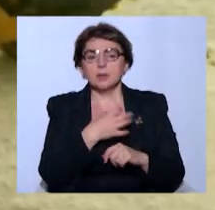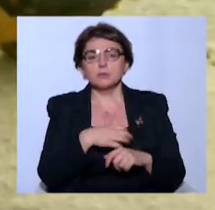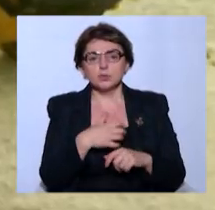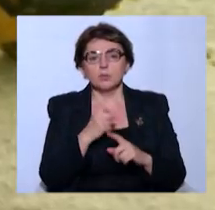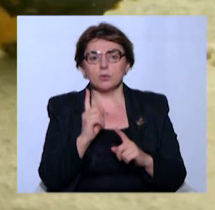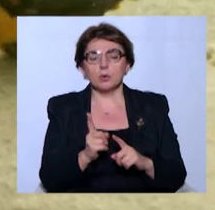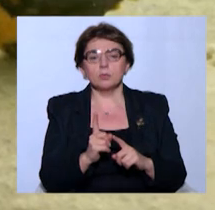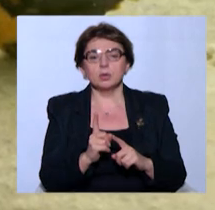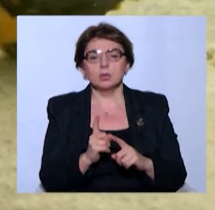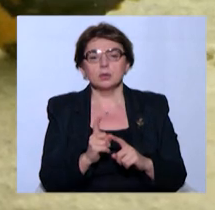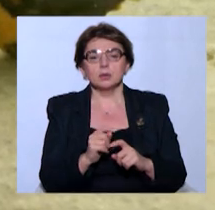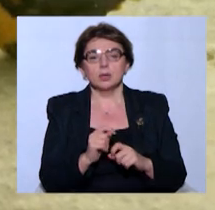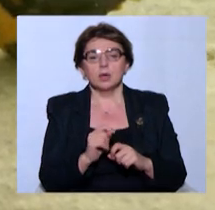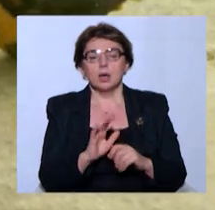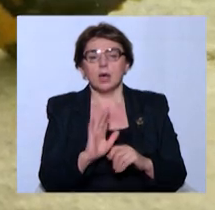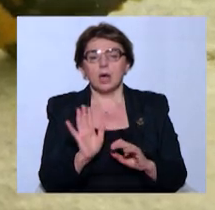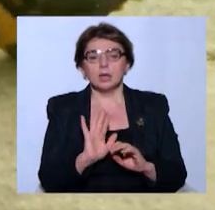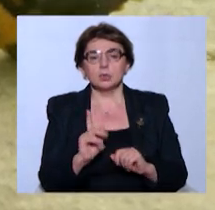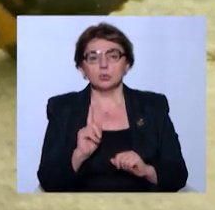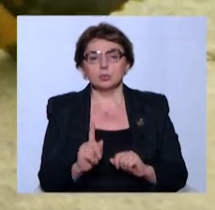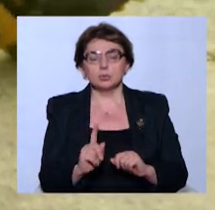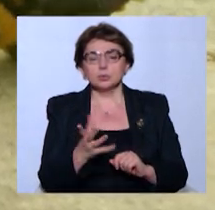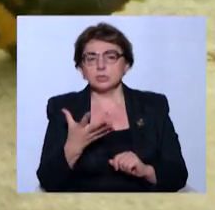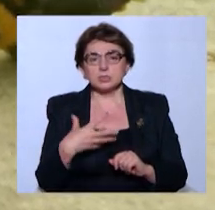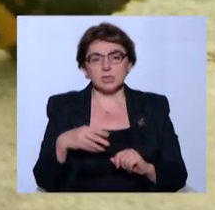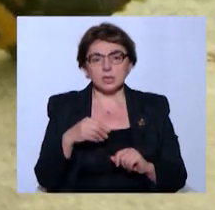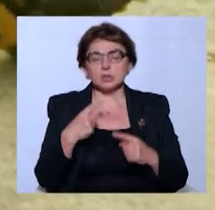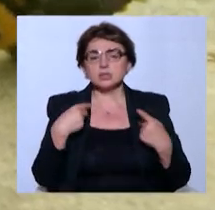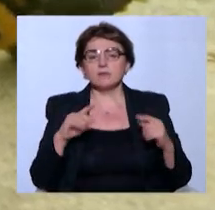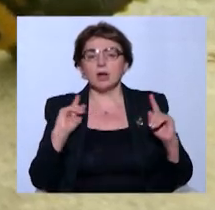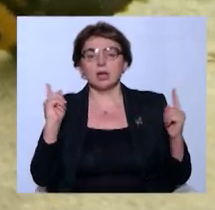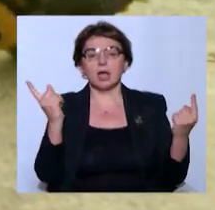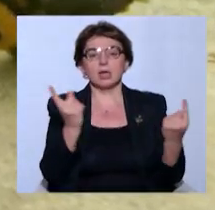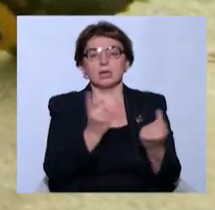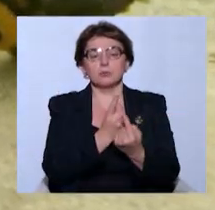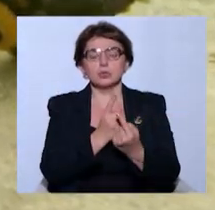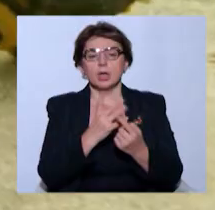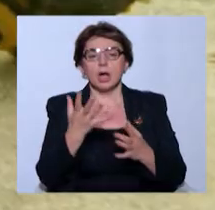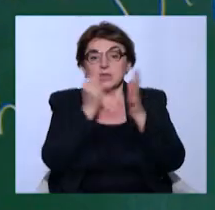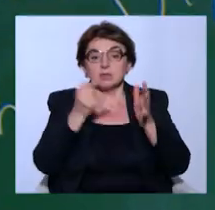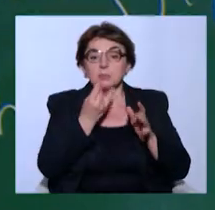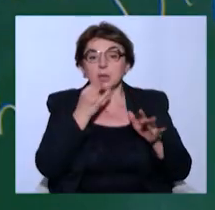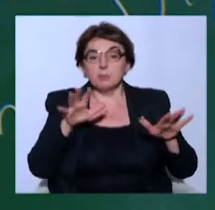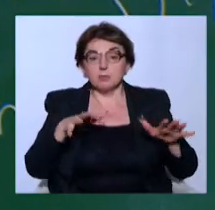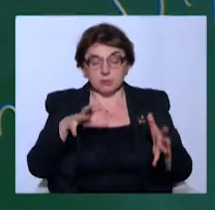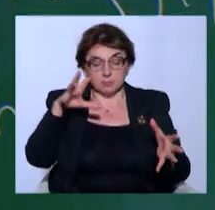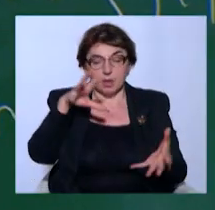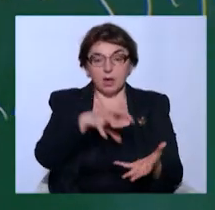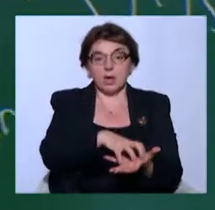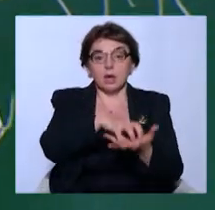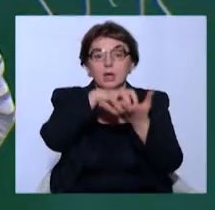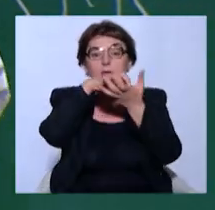ბაკანით ძალიან დაცული ორგანიზმია, მაგრამ ფრინველები კლანჭებით, მტაცებელი ფრინველები კლანჭებით მას